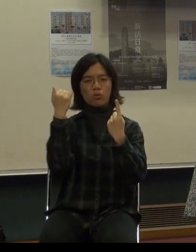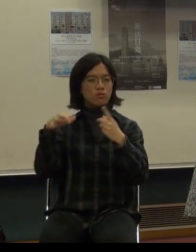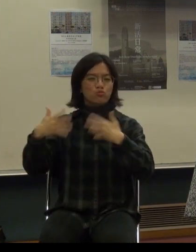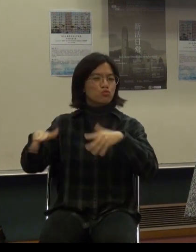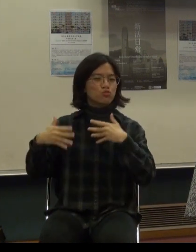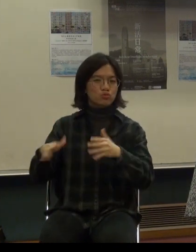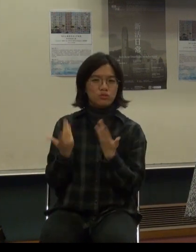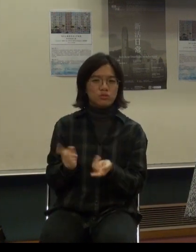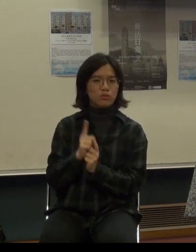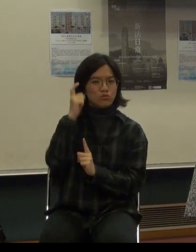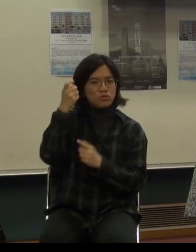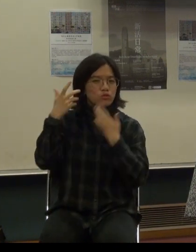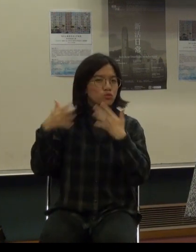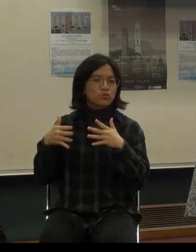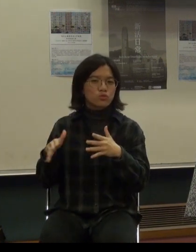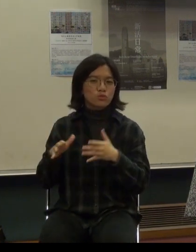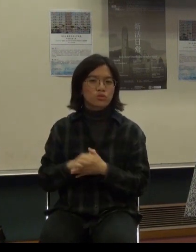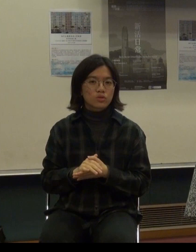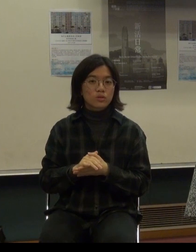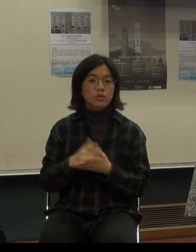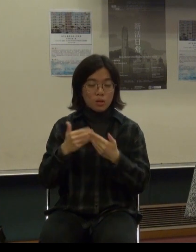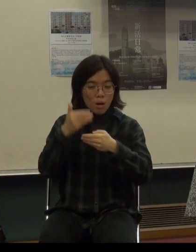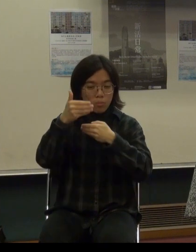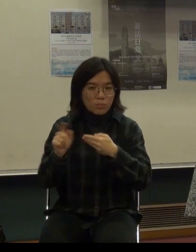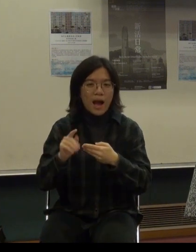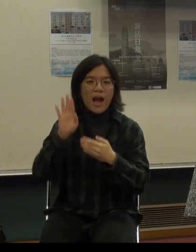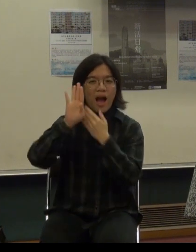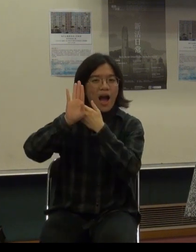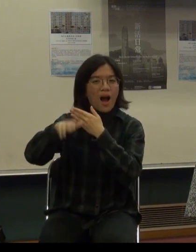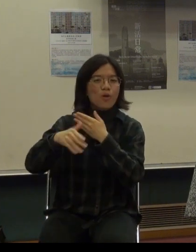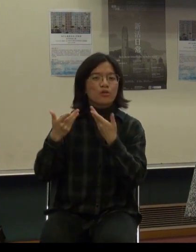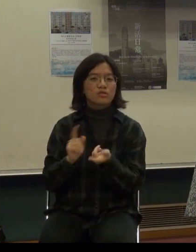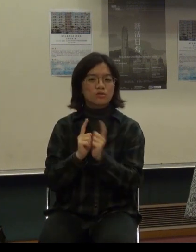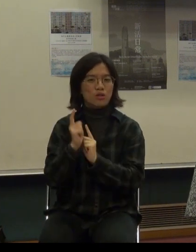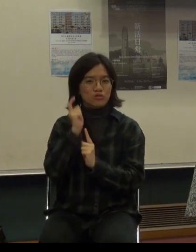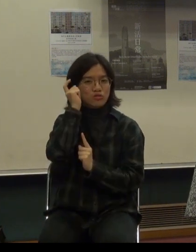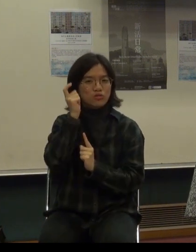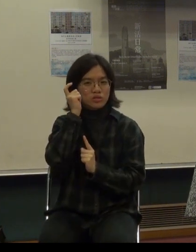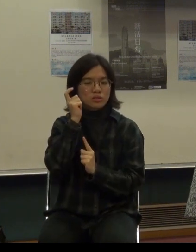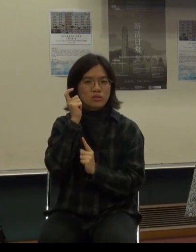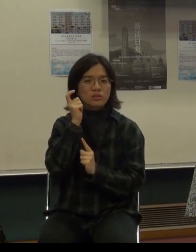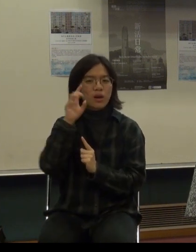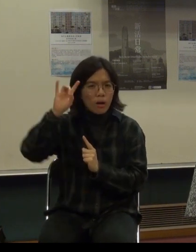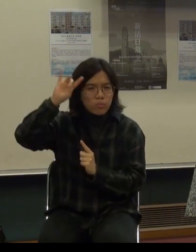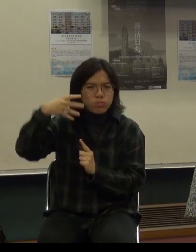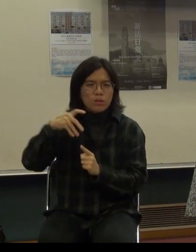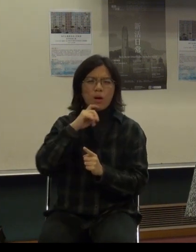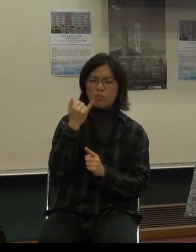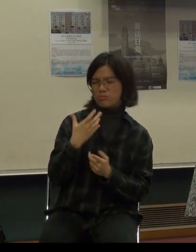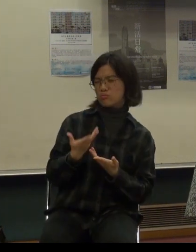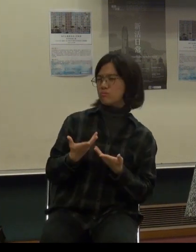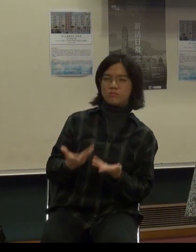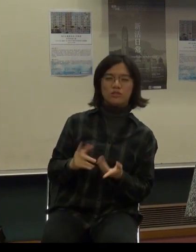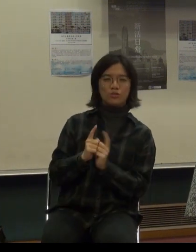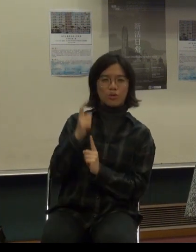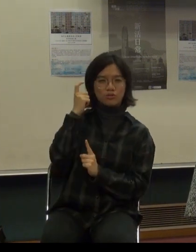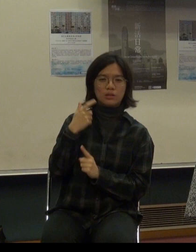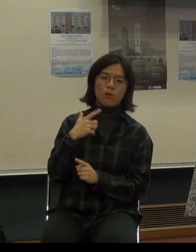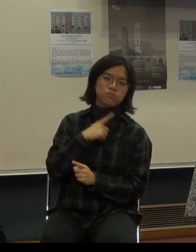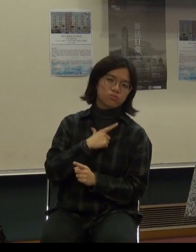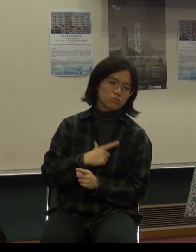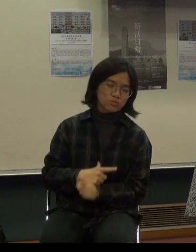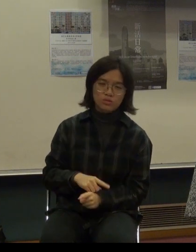完咗。60年代就係話我哋有個後現代主義，就係啲人咧覺得現代主義建築好沉悶、好煩厭，樣樣嘢都一